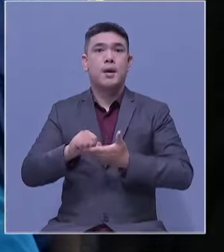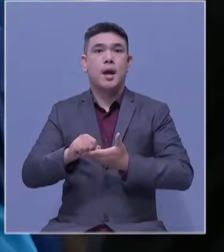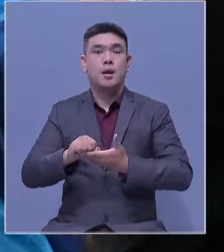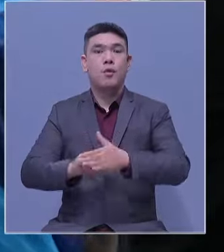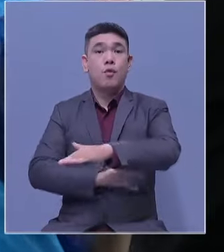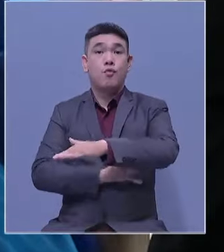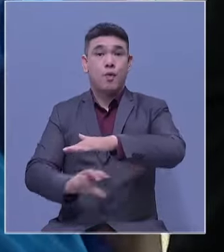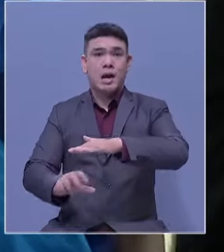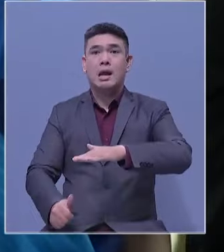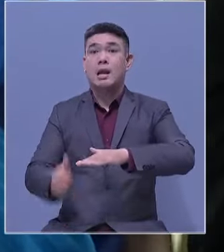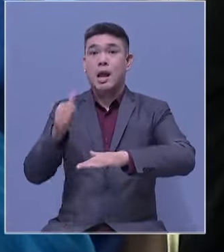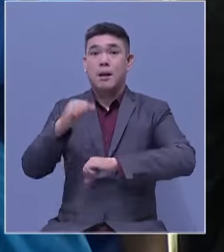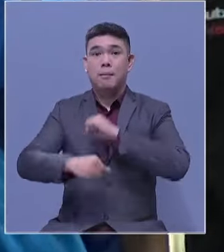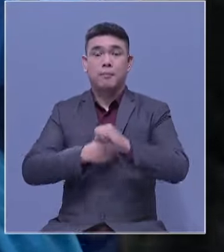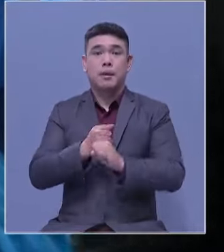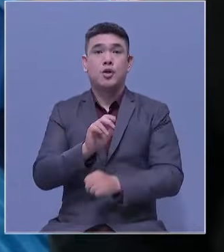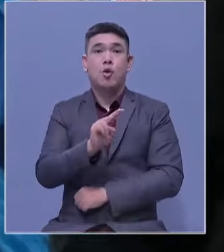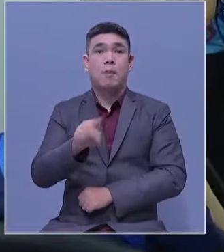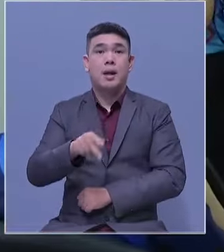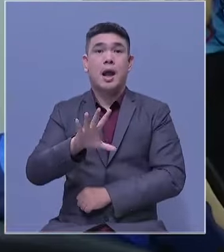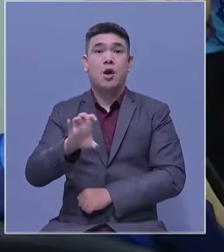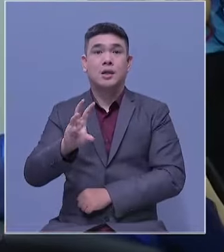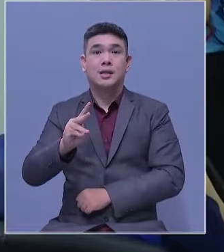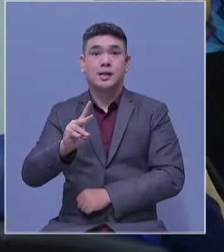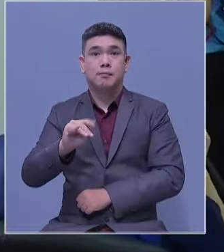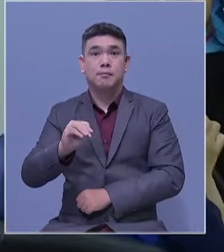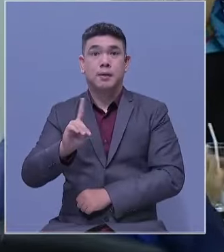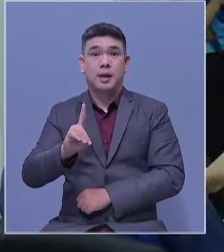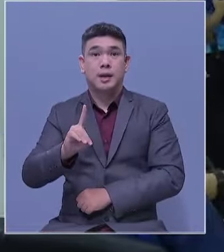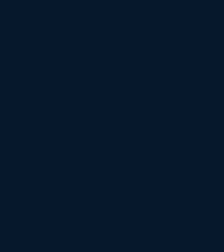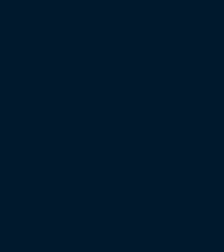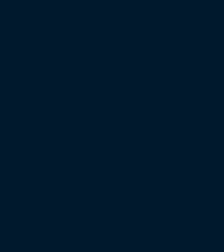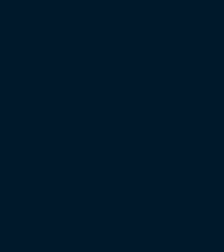ฟ้าสายดังกล่าวได้ในปี 2571ค่ะครับ